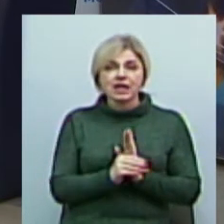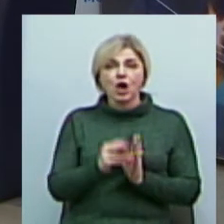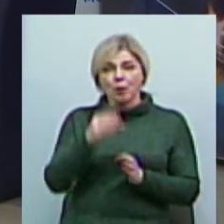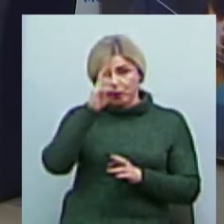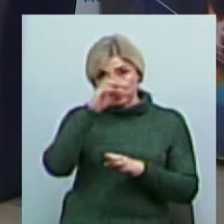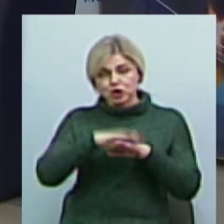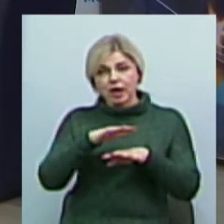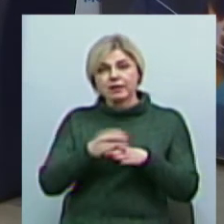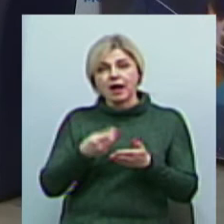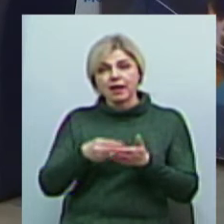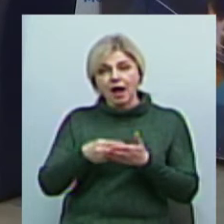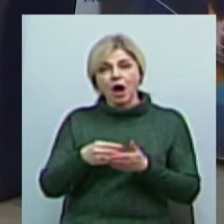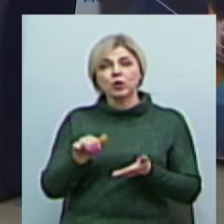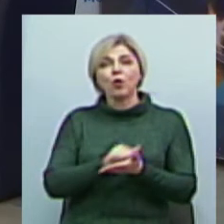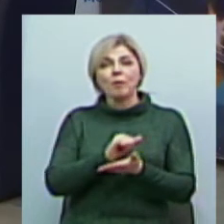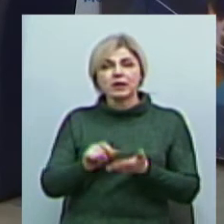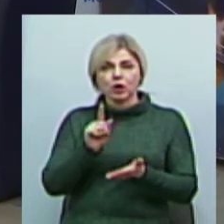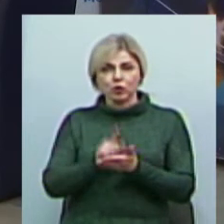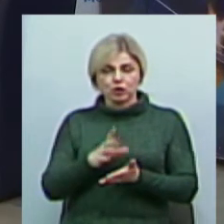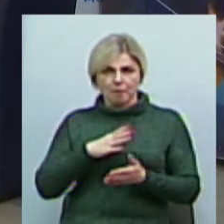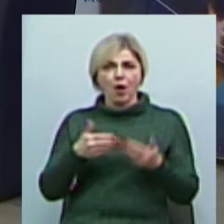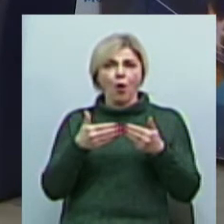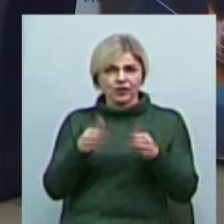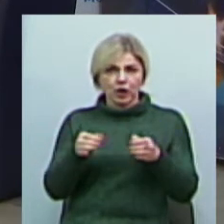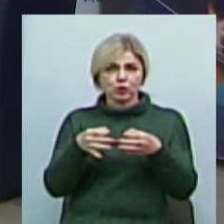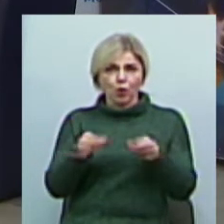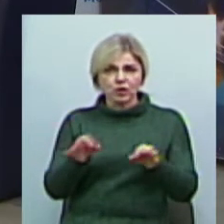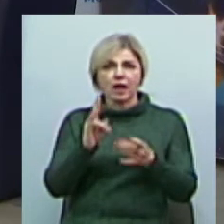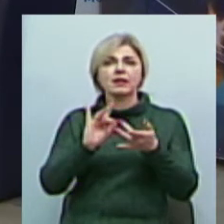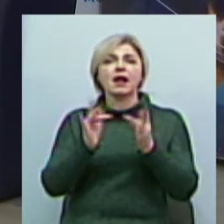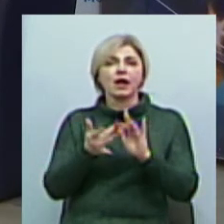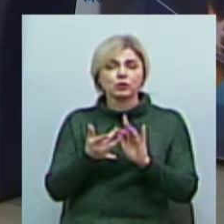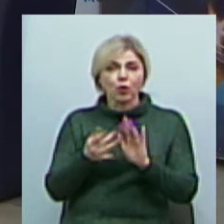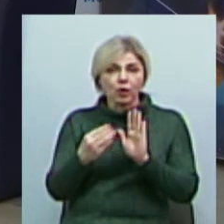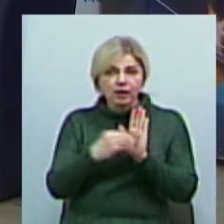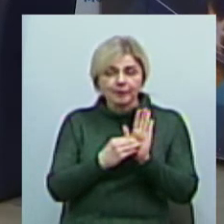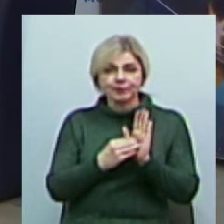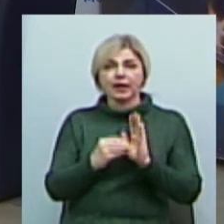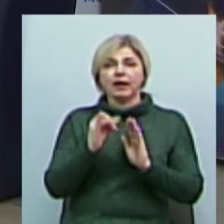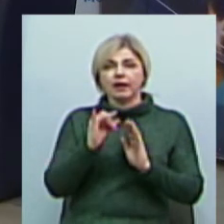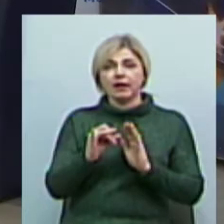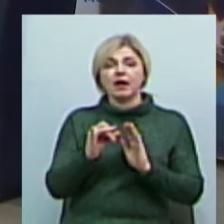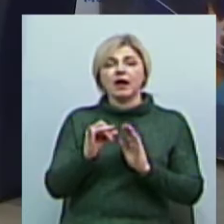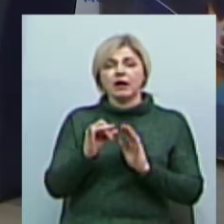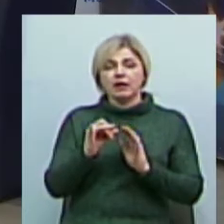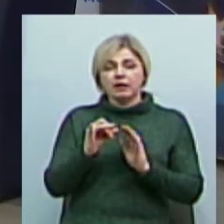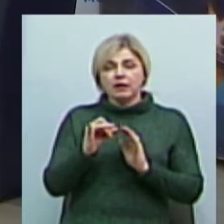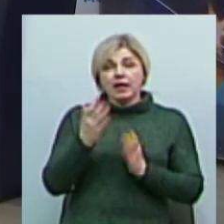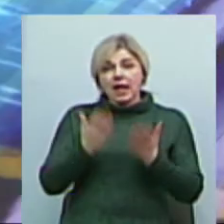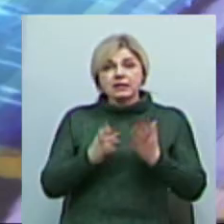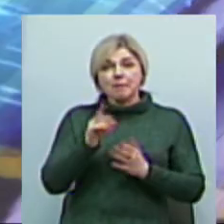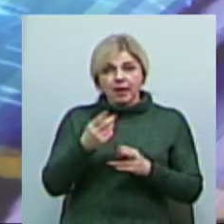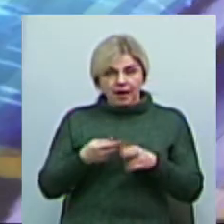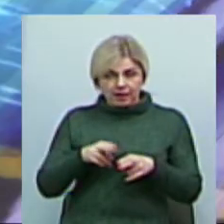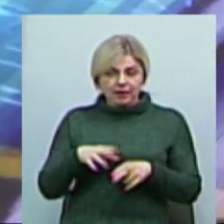документация должна быть в открытом доступе на электронных ресурсах, причем в машиносчитываемом формате, и если бы это было